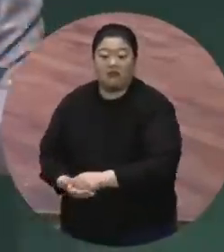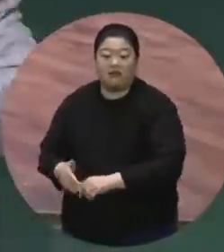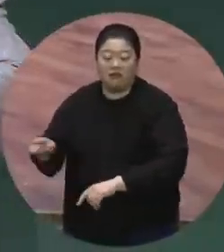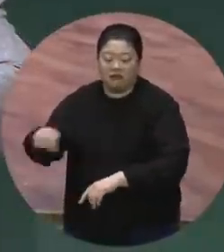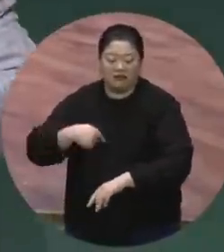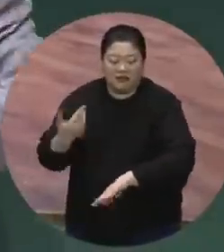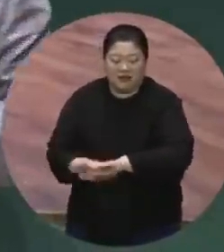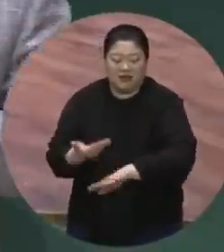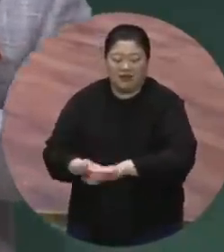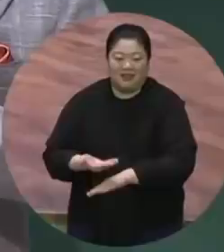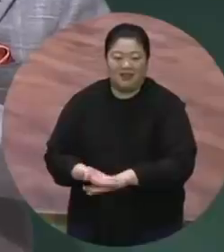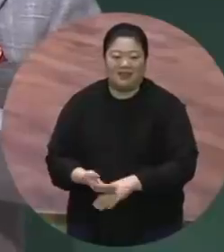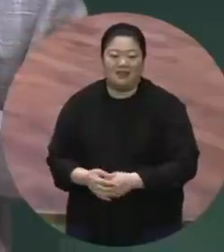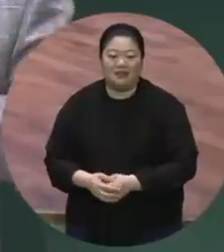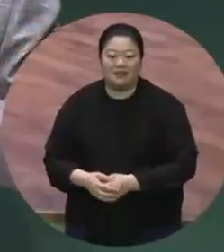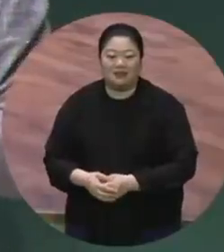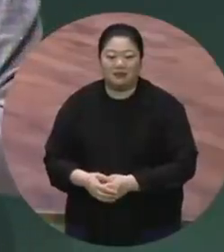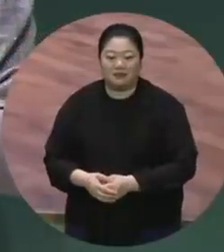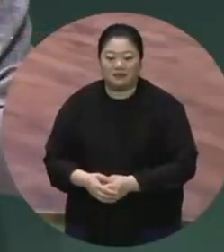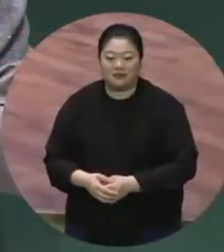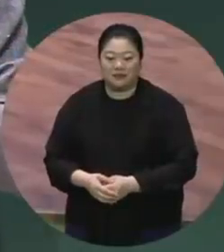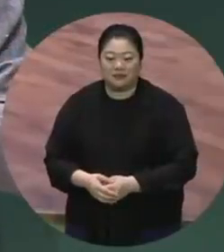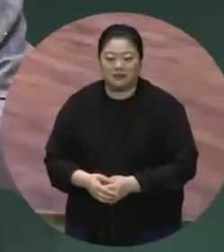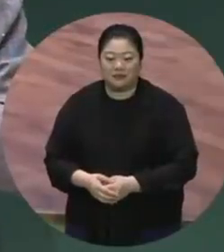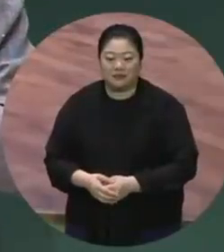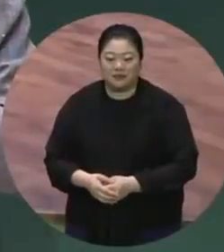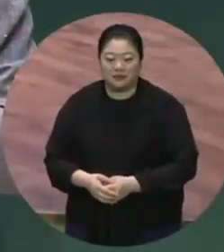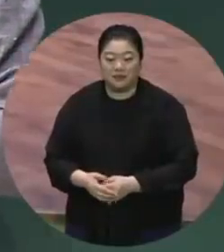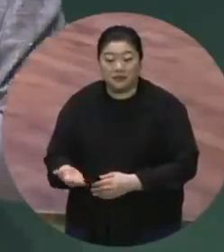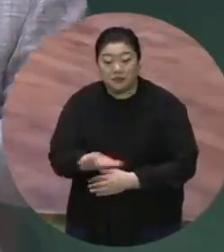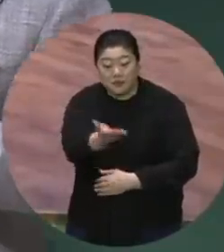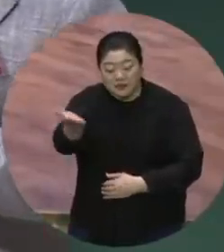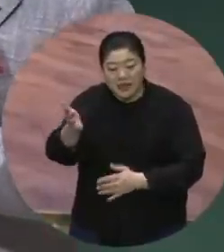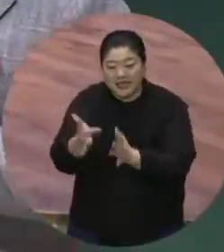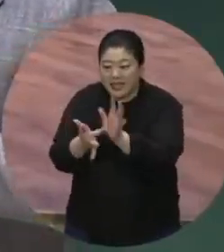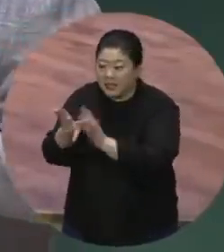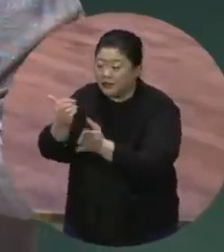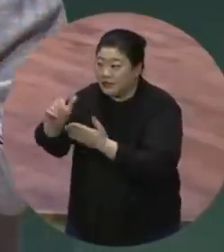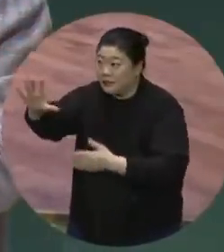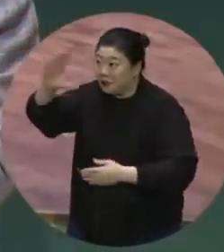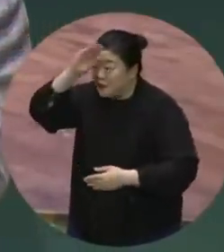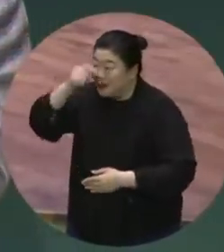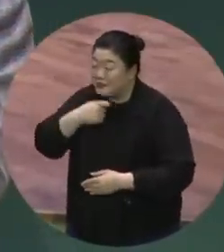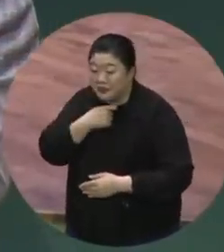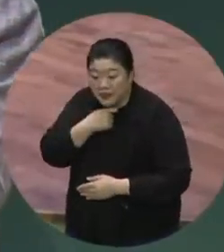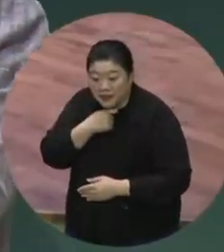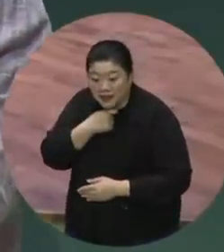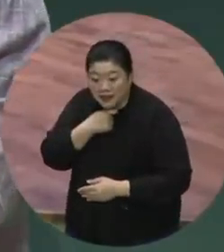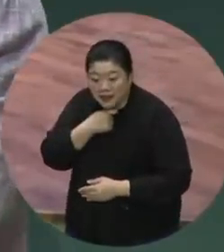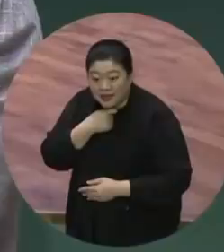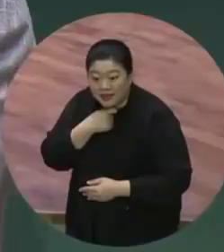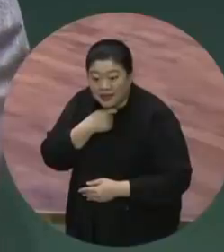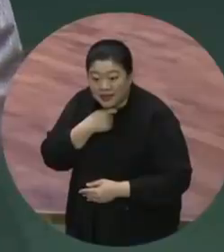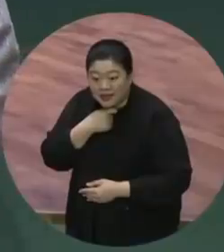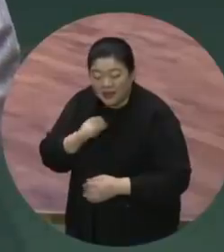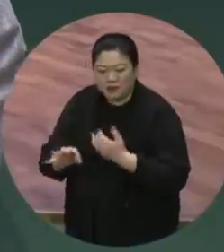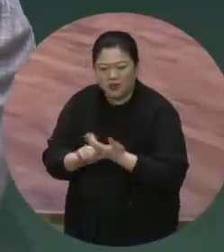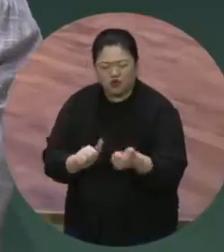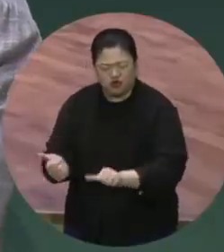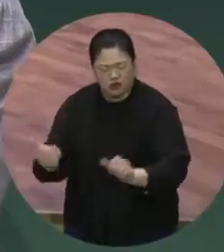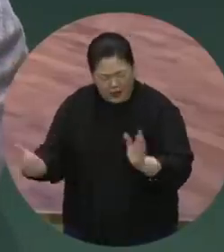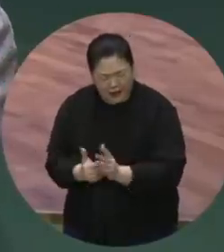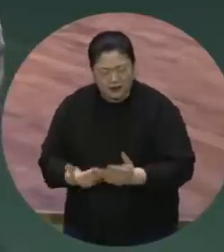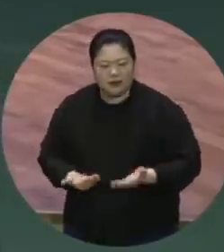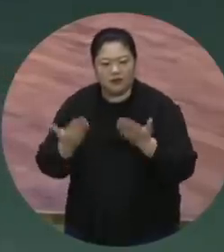예수 그리스도를 본받아 살겠다고. 아멘. 그래서 이런 성경 구절들이 여러분 속에 있으면요,